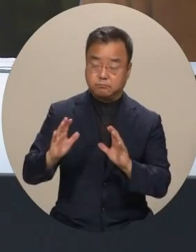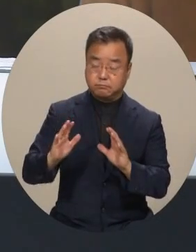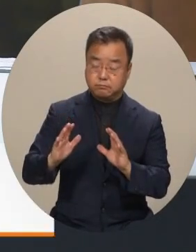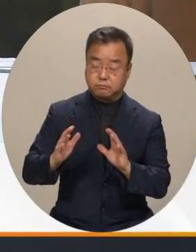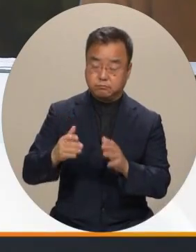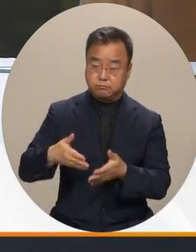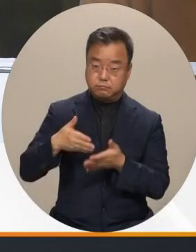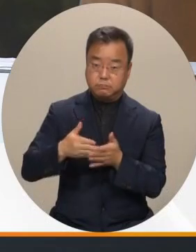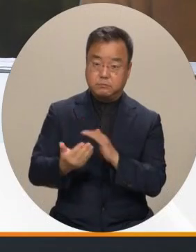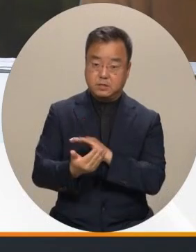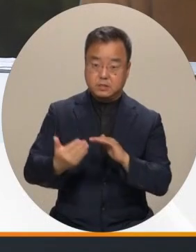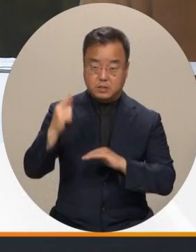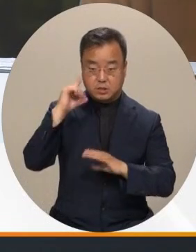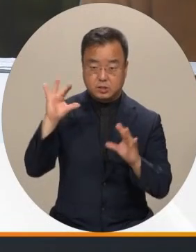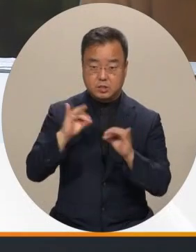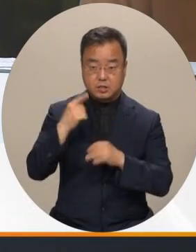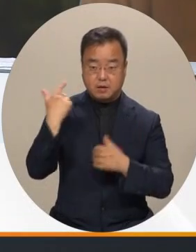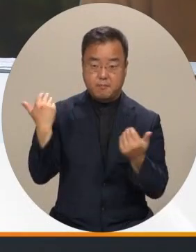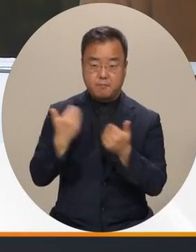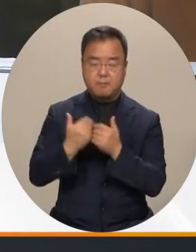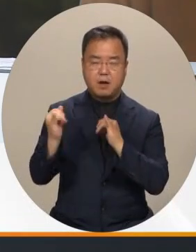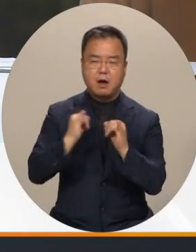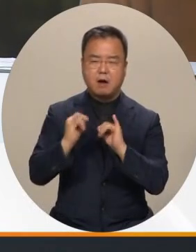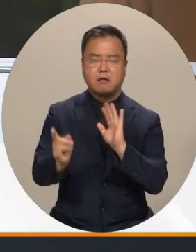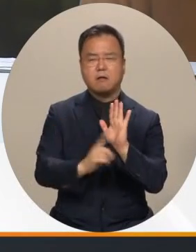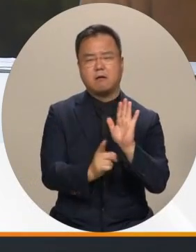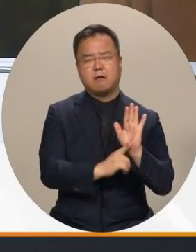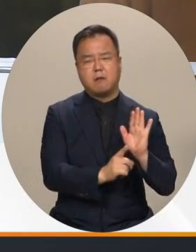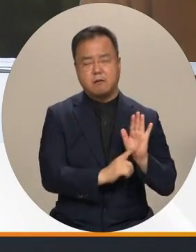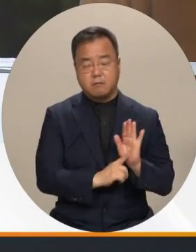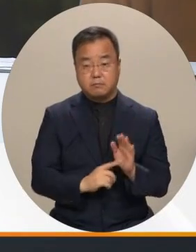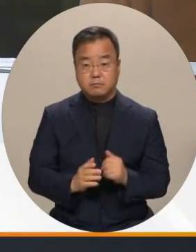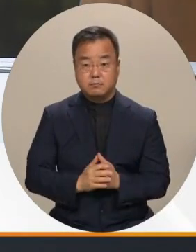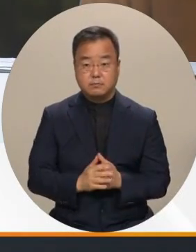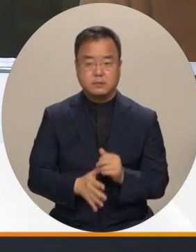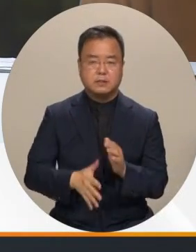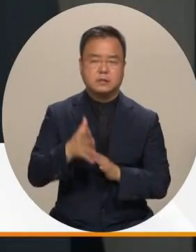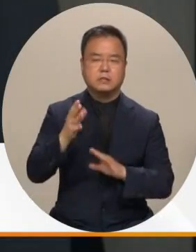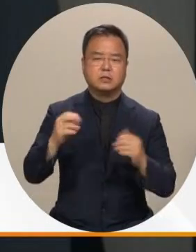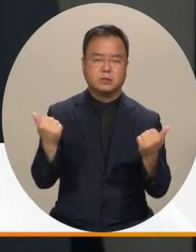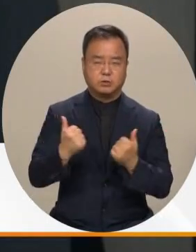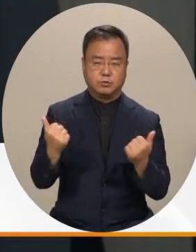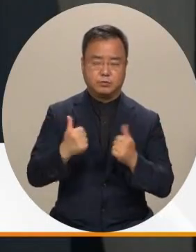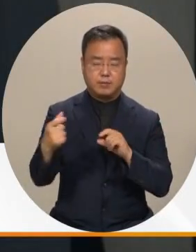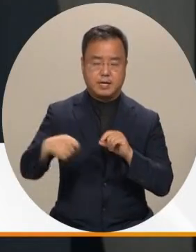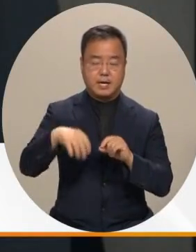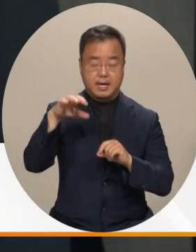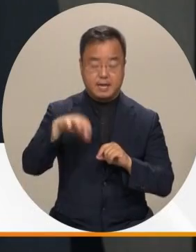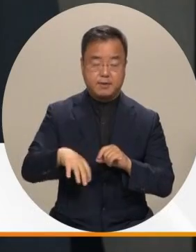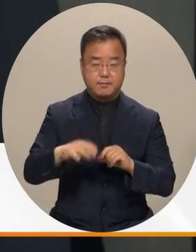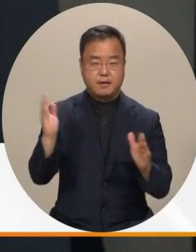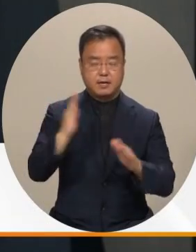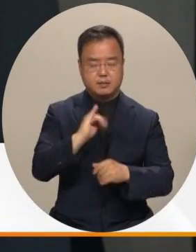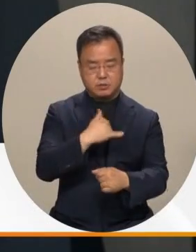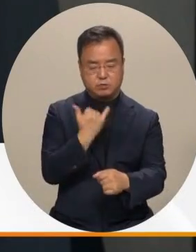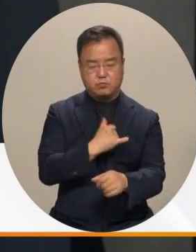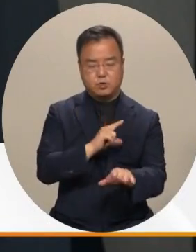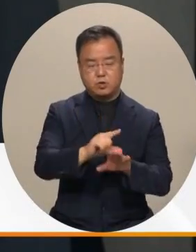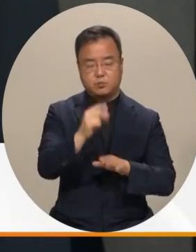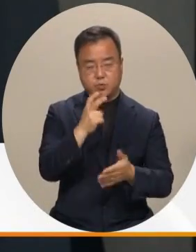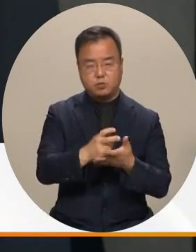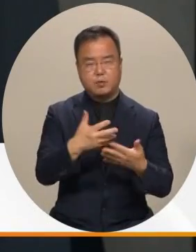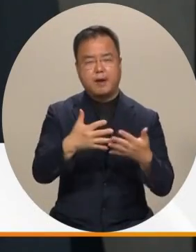앞두고 찬반 기자 회견도 아주 치열하게 열렸다고네 오늘 시의회 앞에서는 학생인권 조례 폐지에 찬성하는